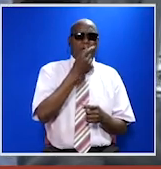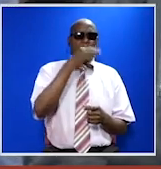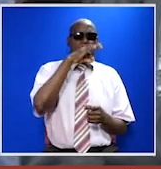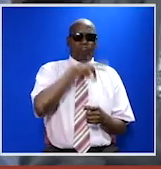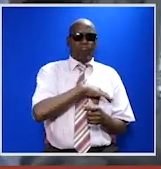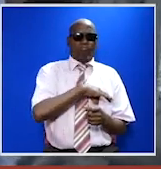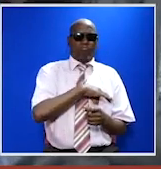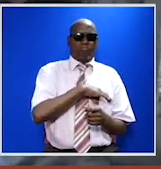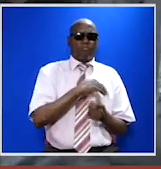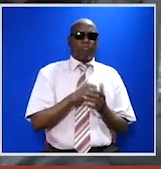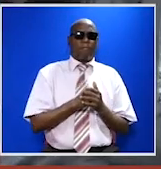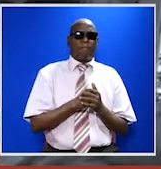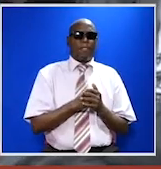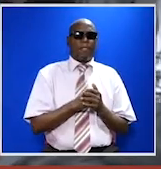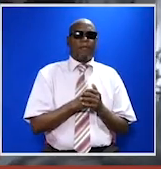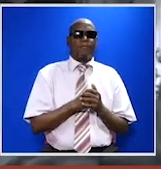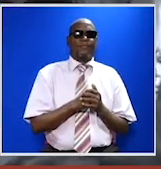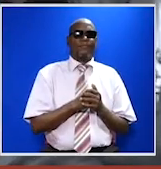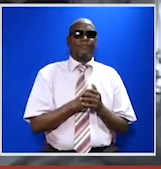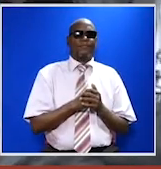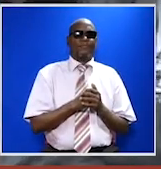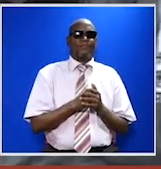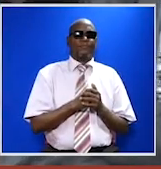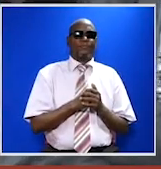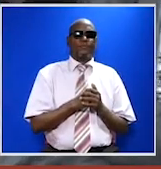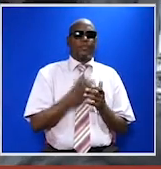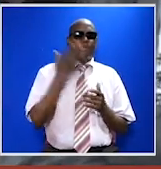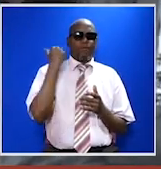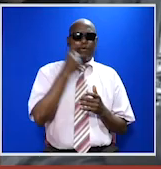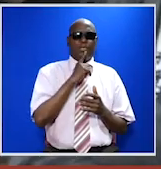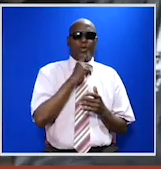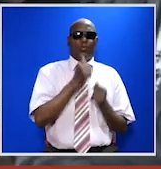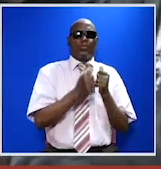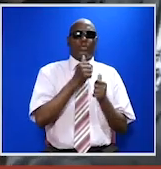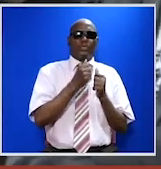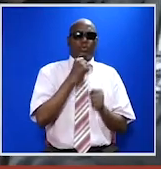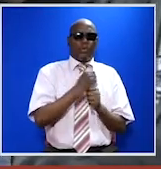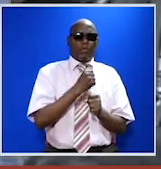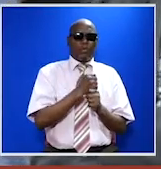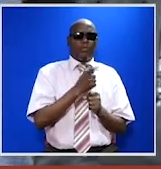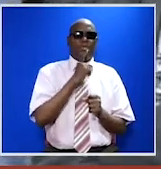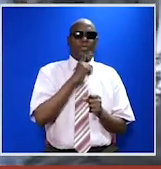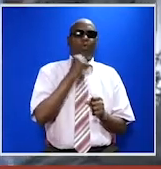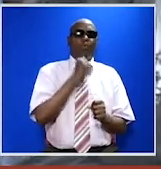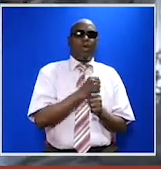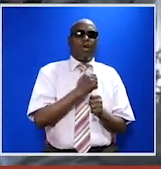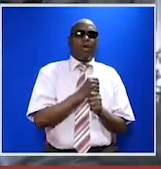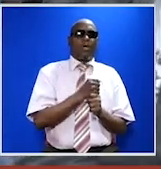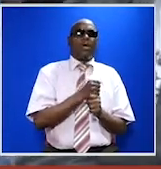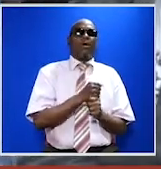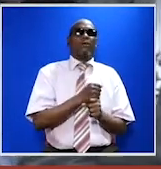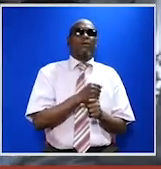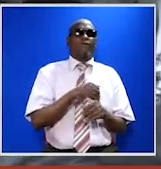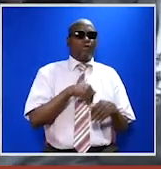kuleta pesa mfukoni, hatukusema ni kazi gani, ndio tukasema kazi ni kazi. Uwe wewe uko kwa